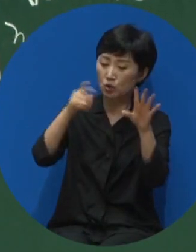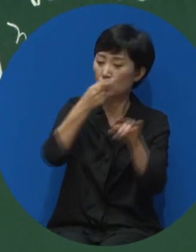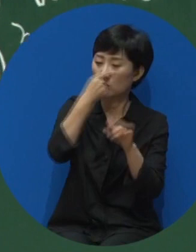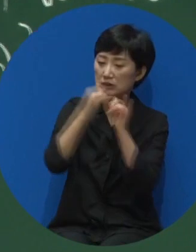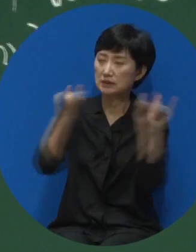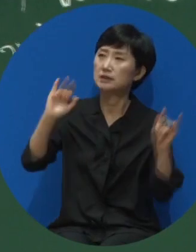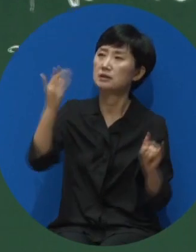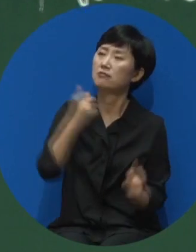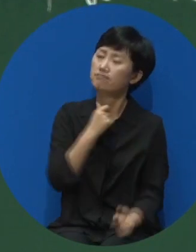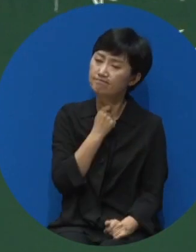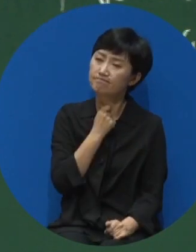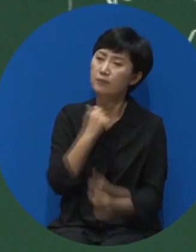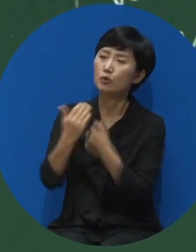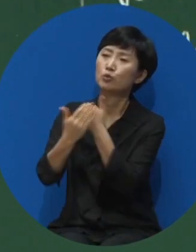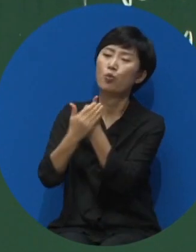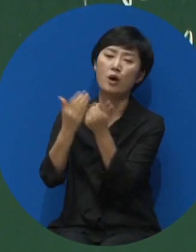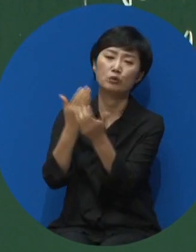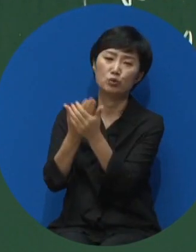みんな嘘をついていました。伝道が難しいと。